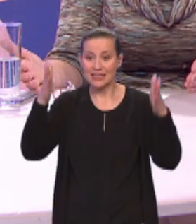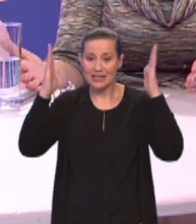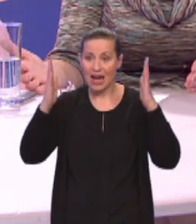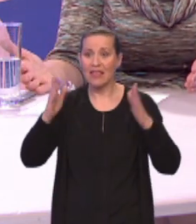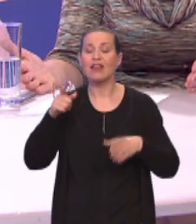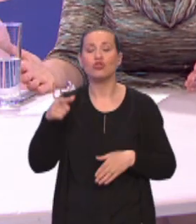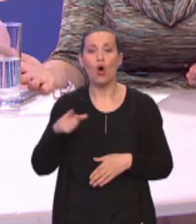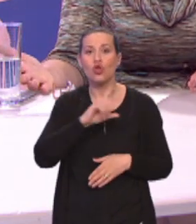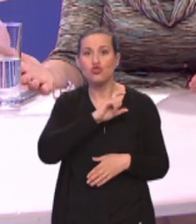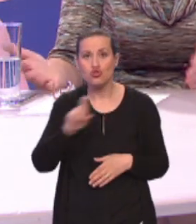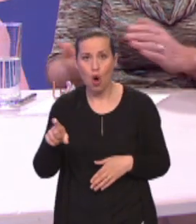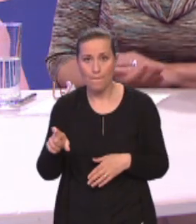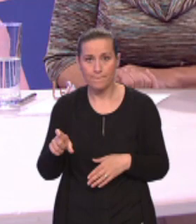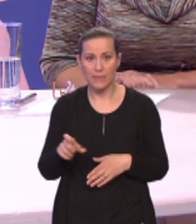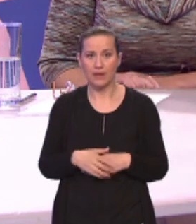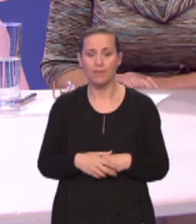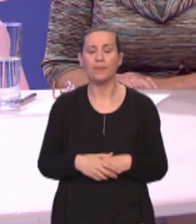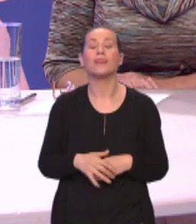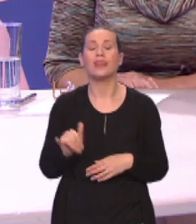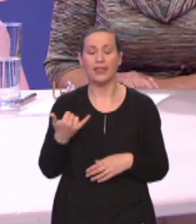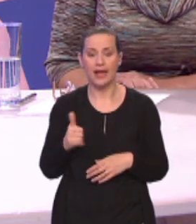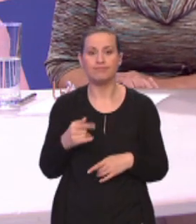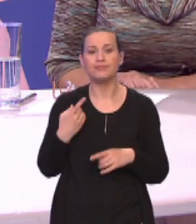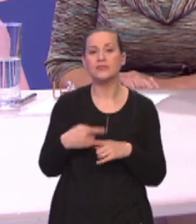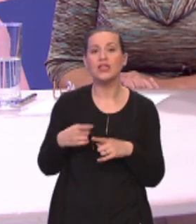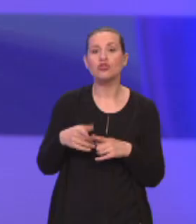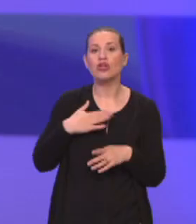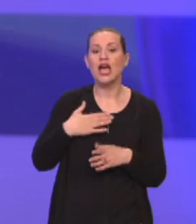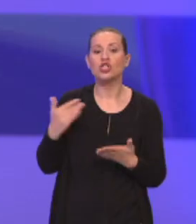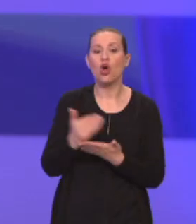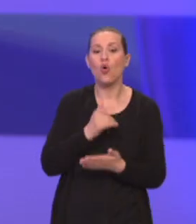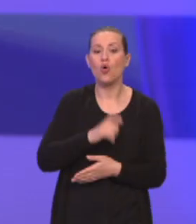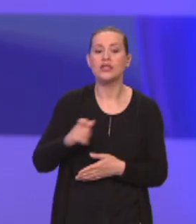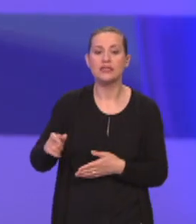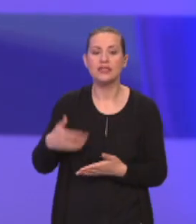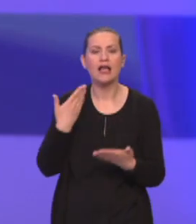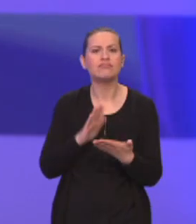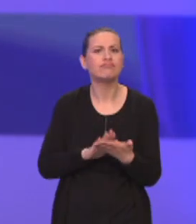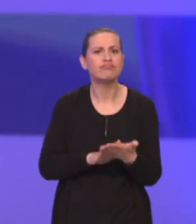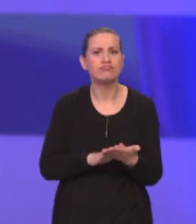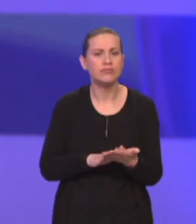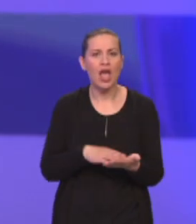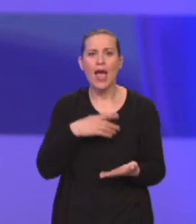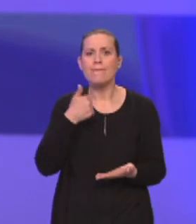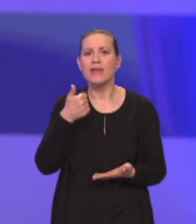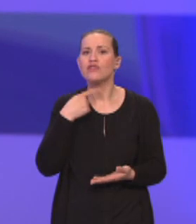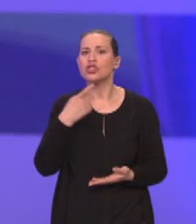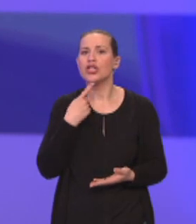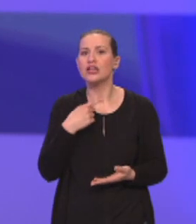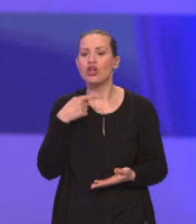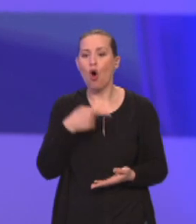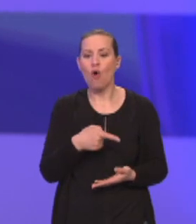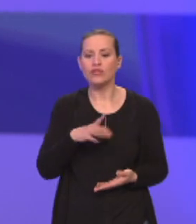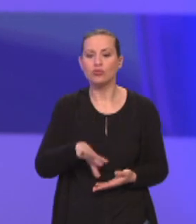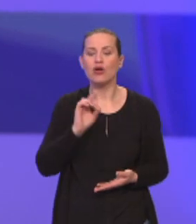dom. Tako je, upravo to. To će biti dom. Upravo to, jer svi naši korisnici sada, kad svjedoče, prvo što će istaknuti je da su ovdje